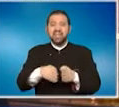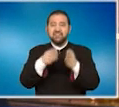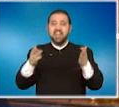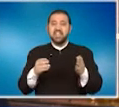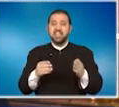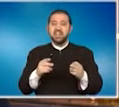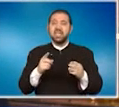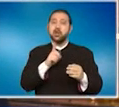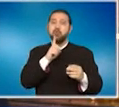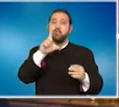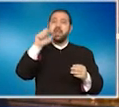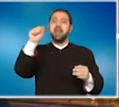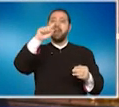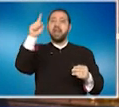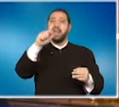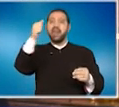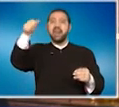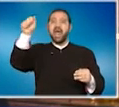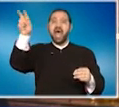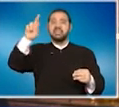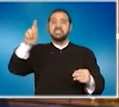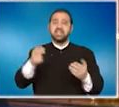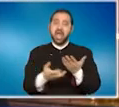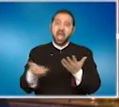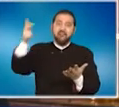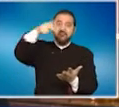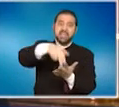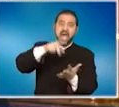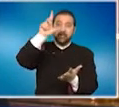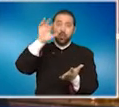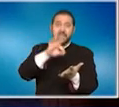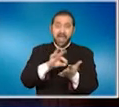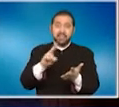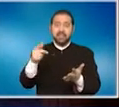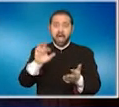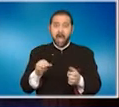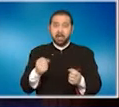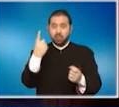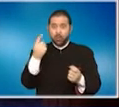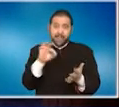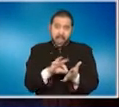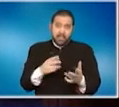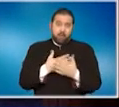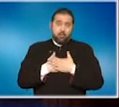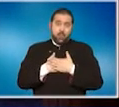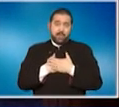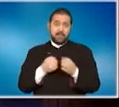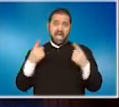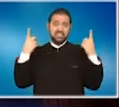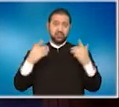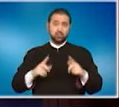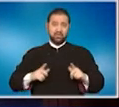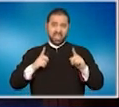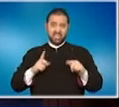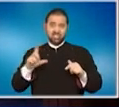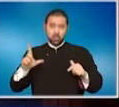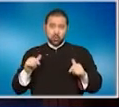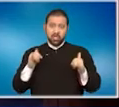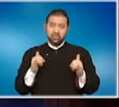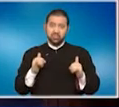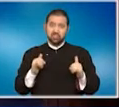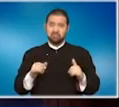extraordinară. Dar de moarte nu l-a scutit a doua oară. Și toate minunile făcute de Mântuitorul cu tinerii,